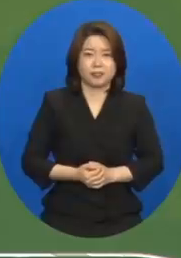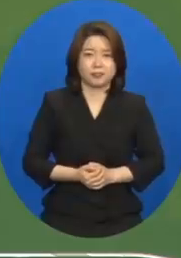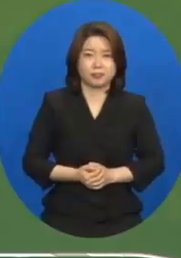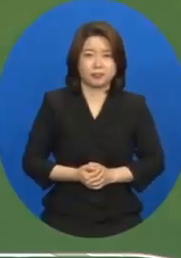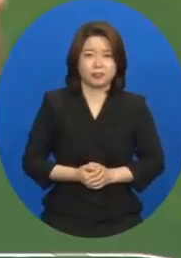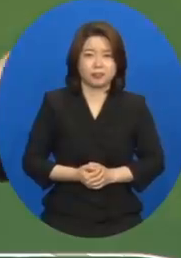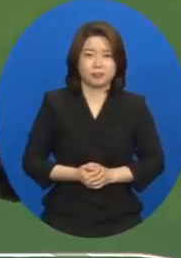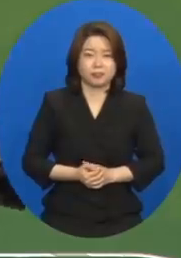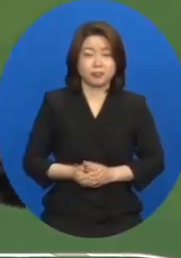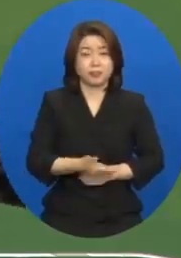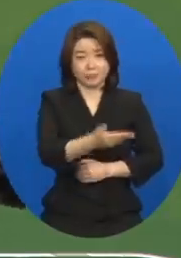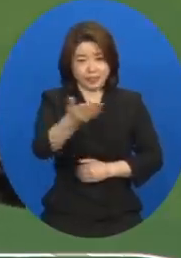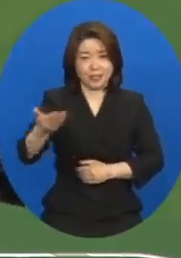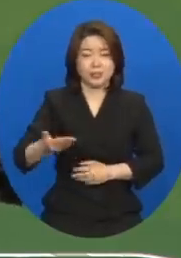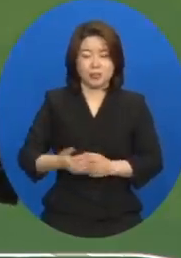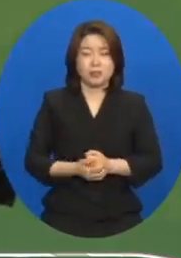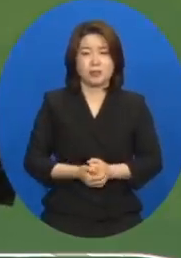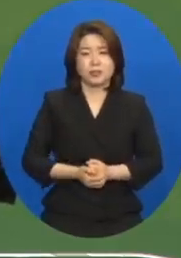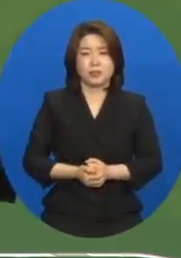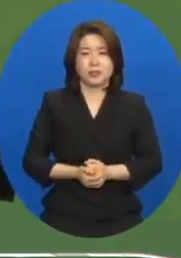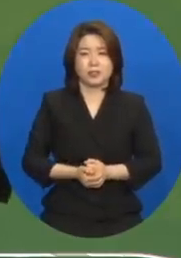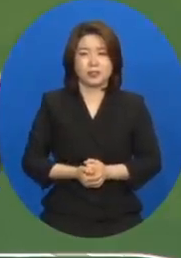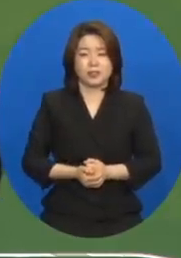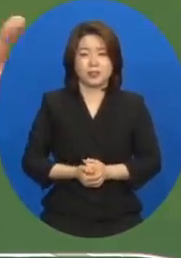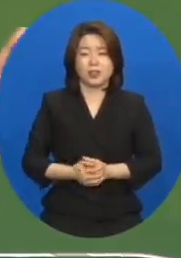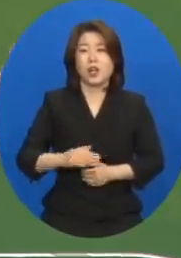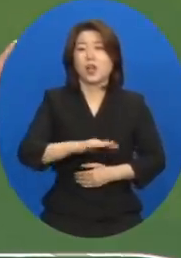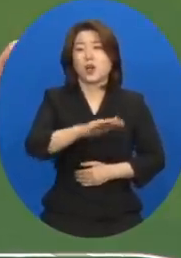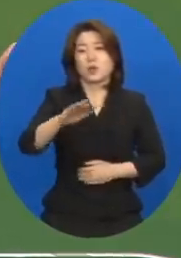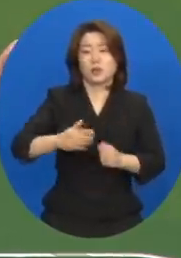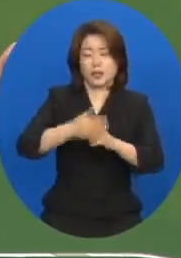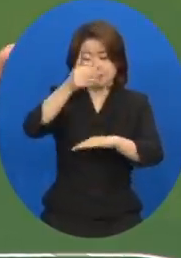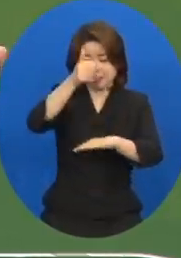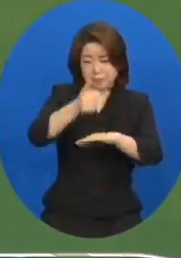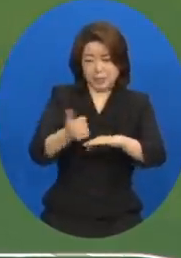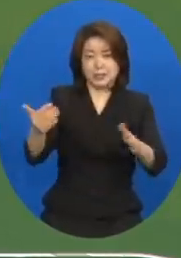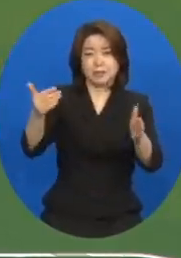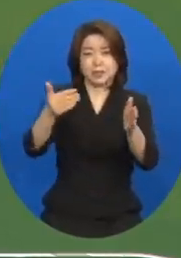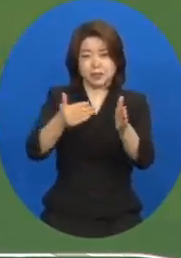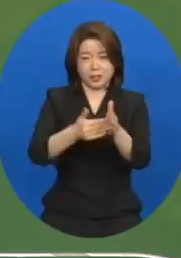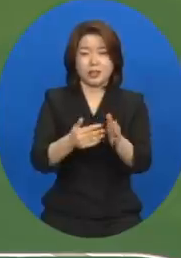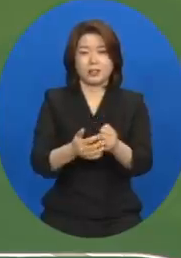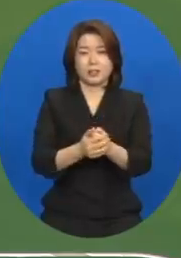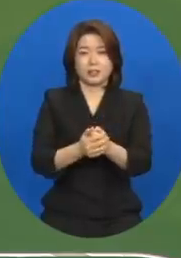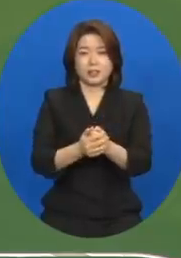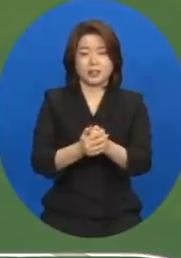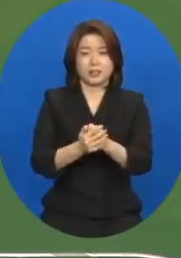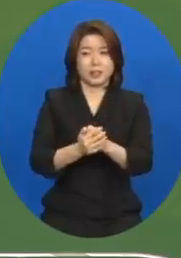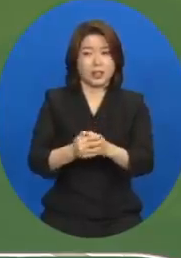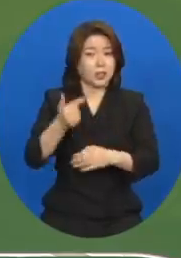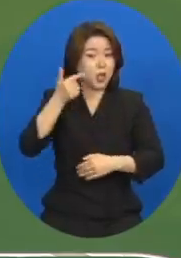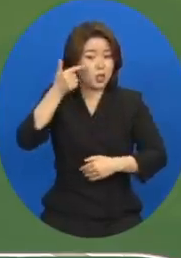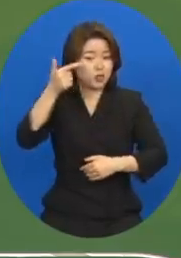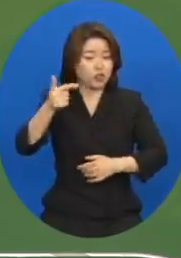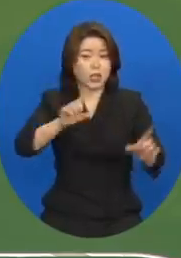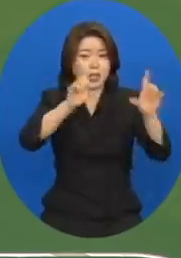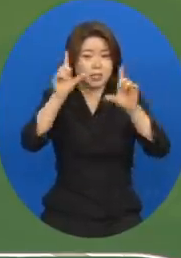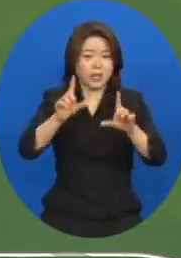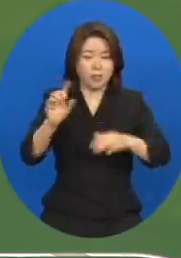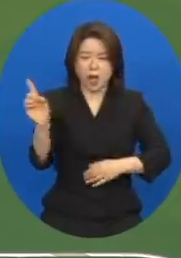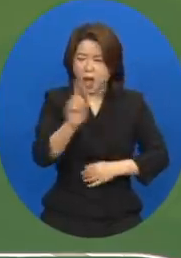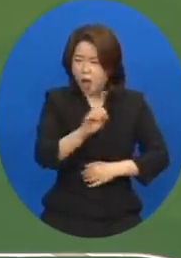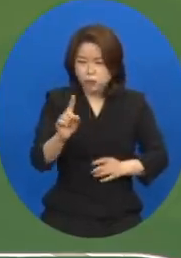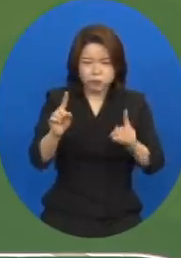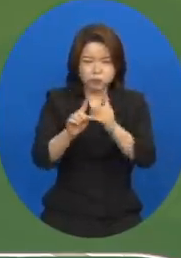여러분, 우리가 끝까지 6일의 삶을, 아무 변화가